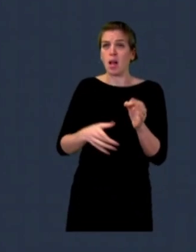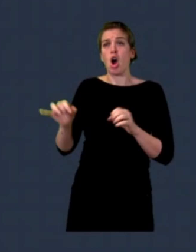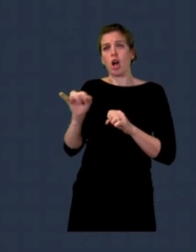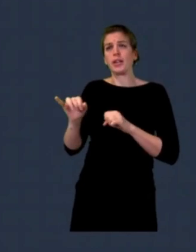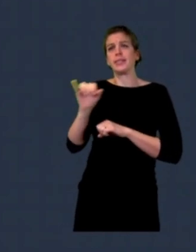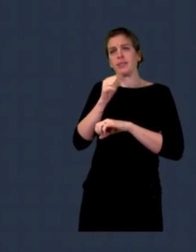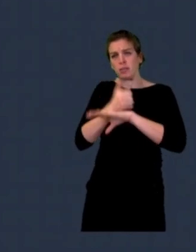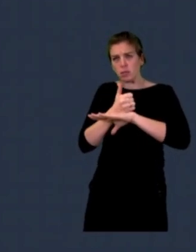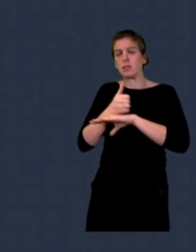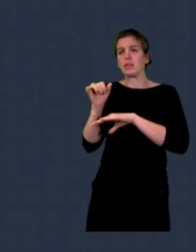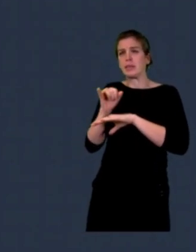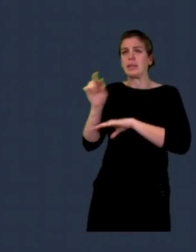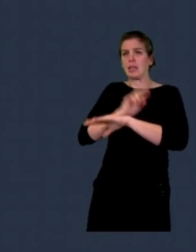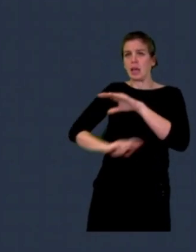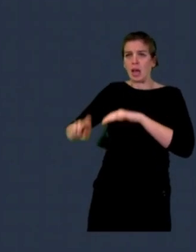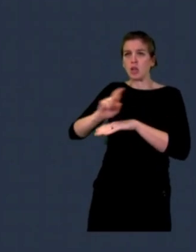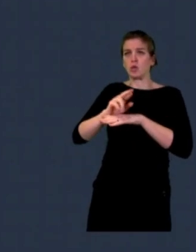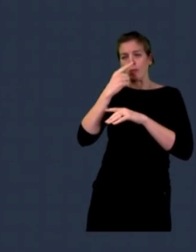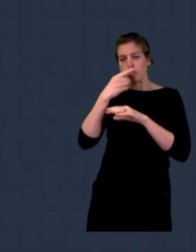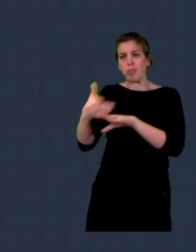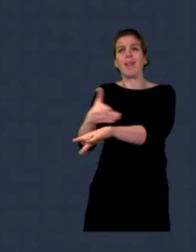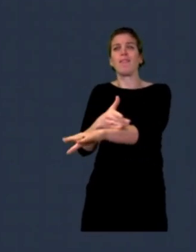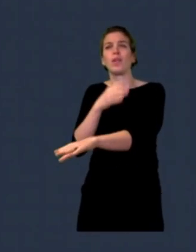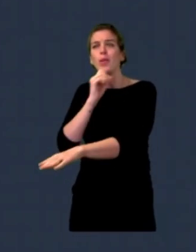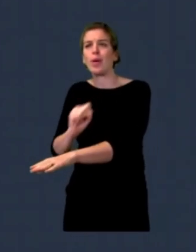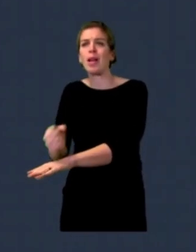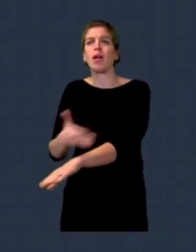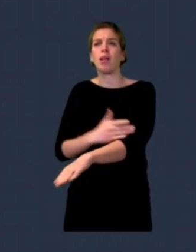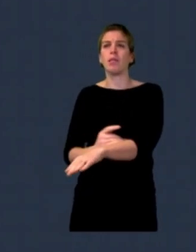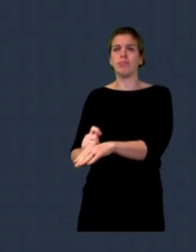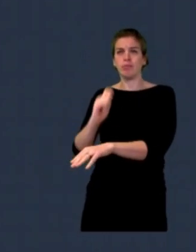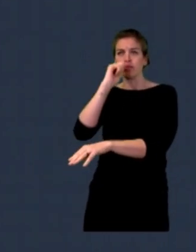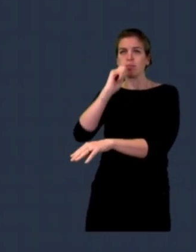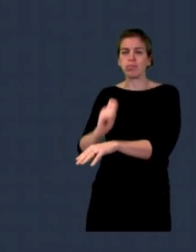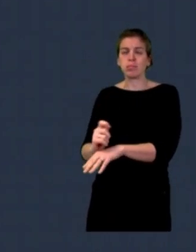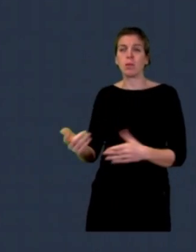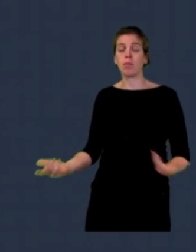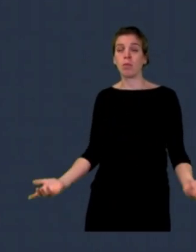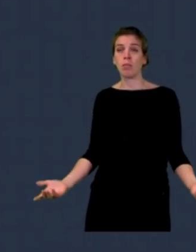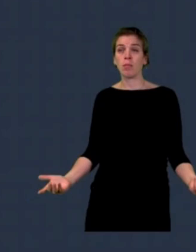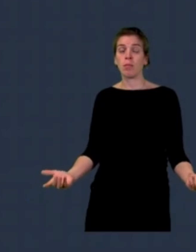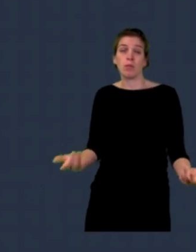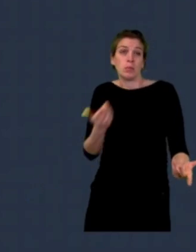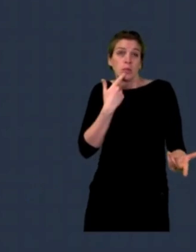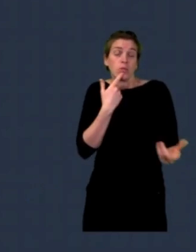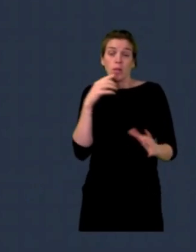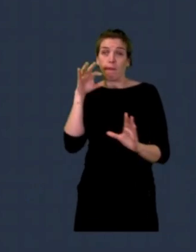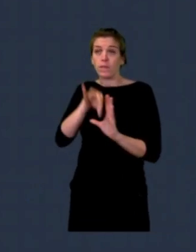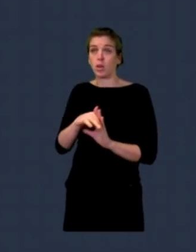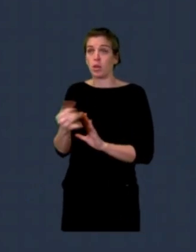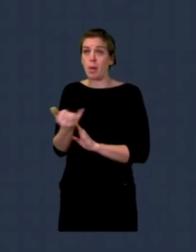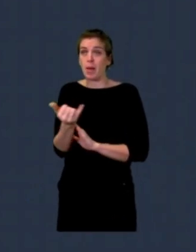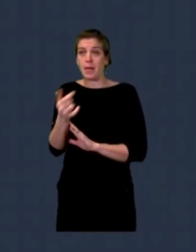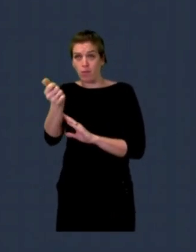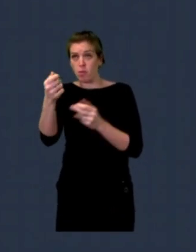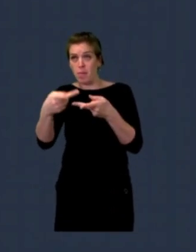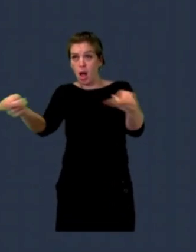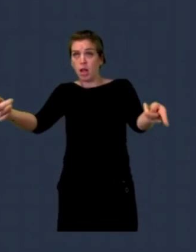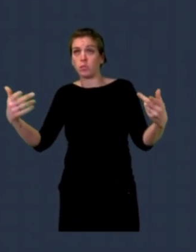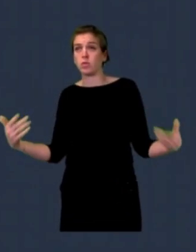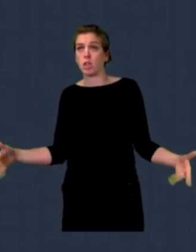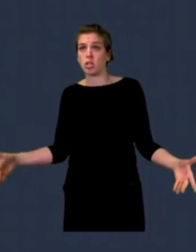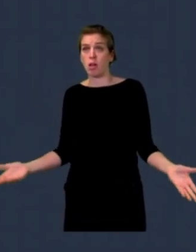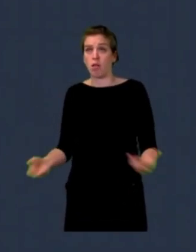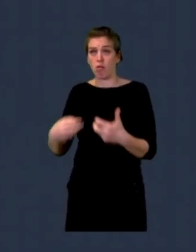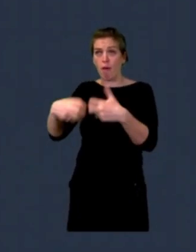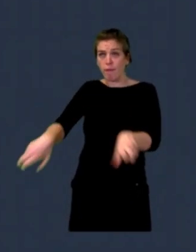région afin de se faire dépister avant Noël. Vous n'avez pas jugé opportun d'attendre un vote de notre collectivité pour faire ces annonces. C'est